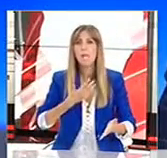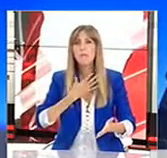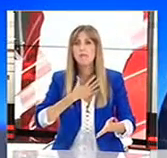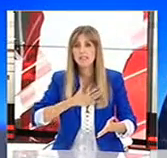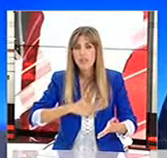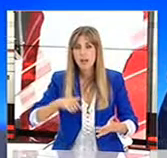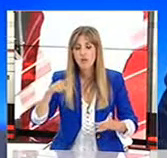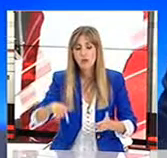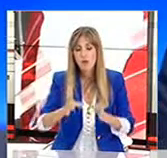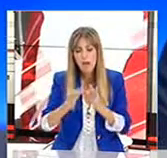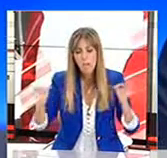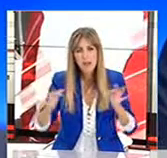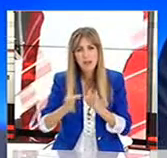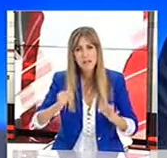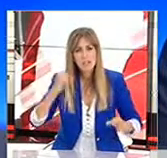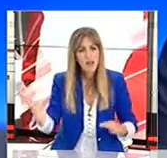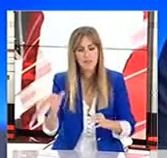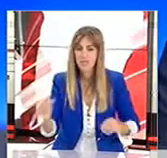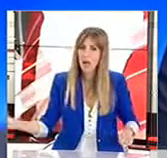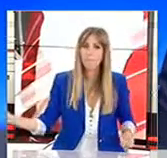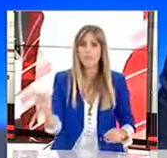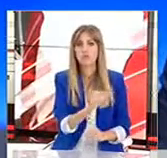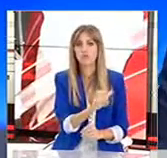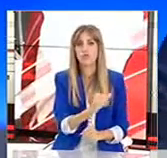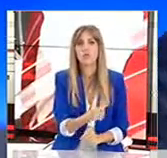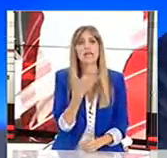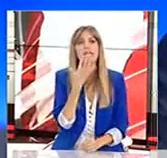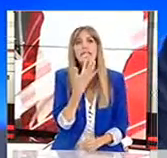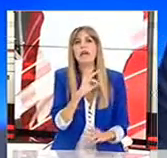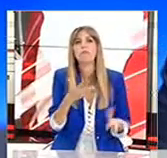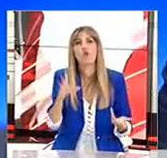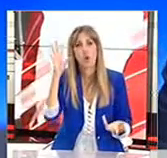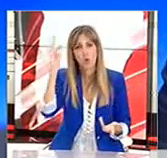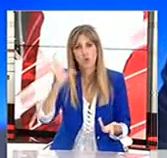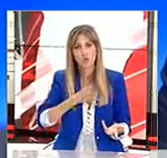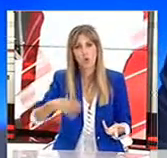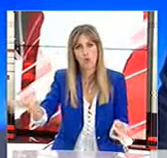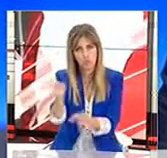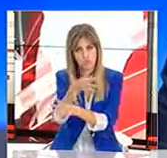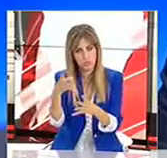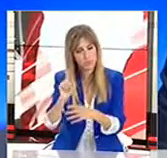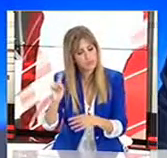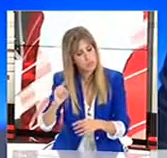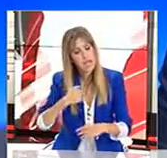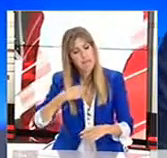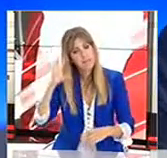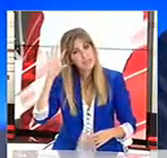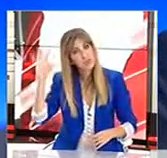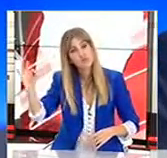είναι το κριτήριο της, αν θέλετε, διεύρυνσης εκλογικής επιρροής. Είναι το κριτήριο της δικαιοσύνης.